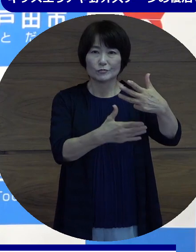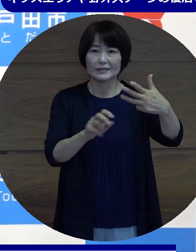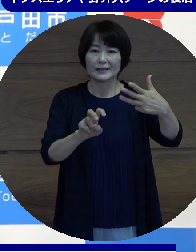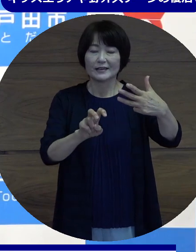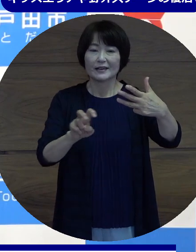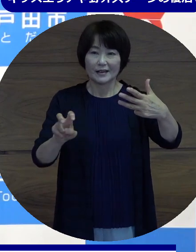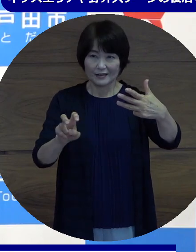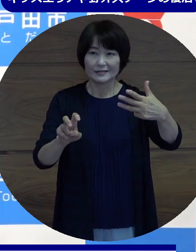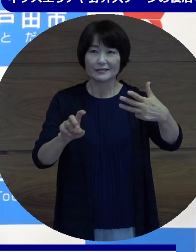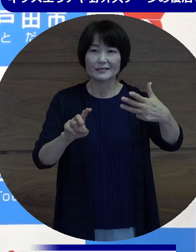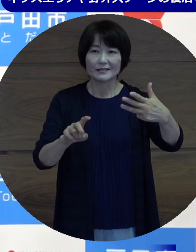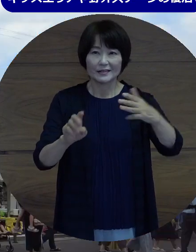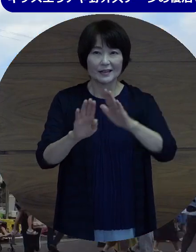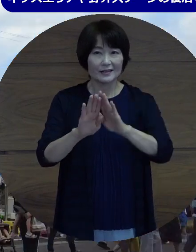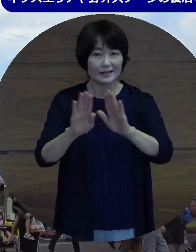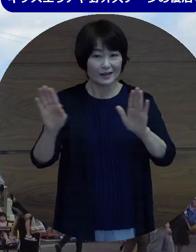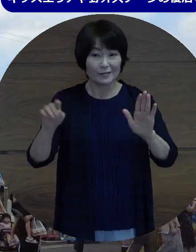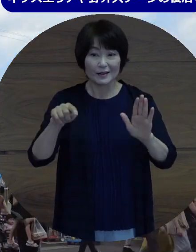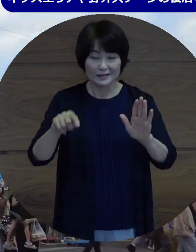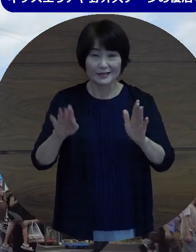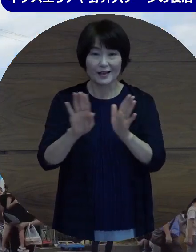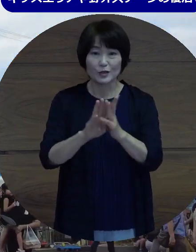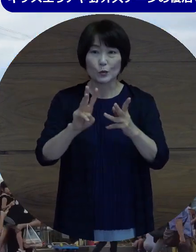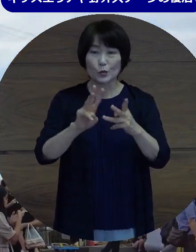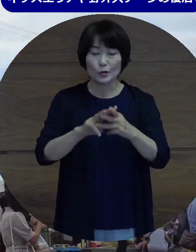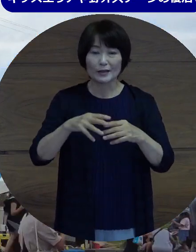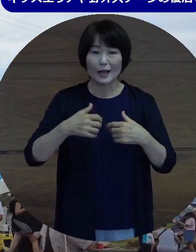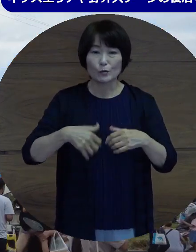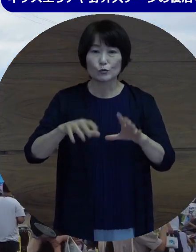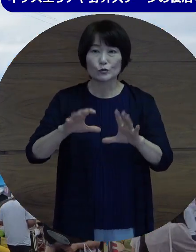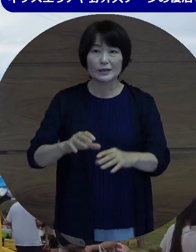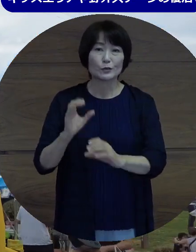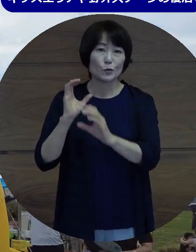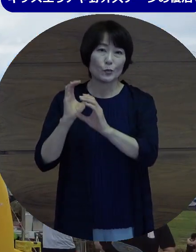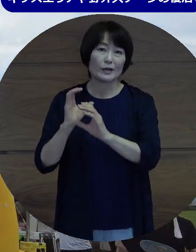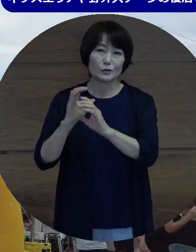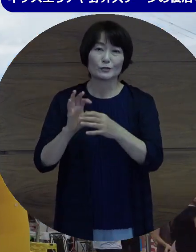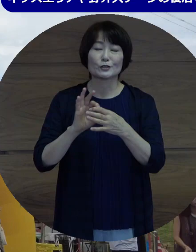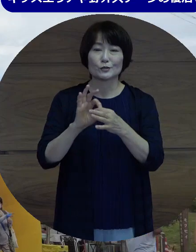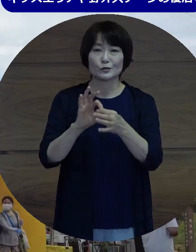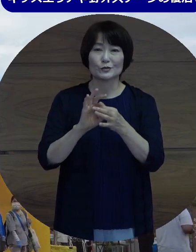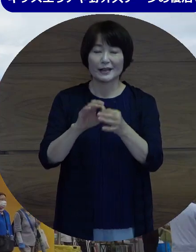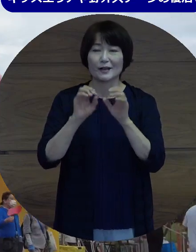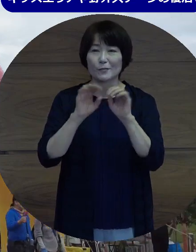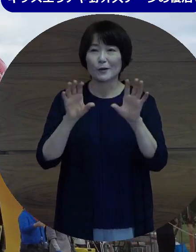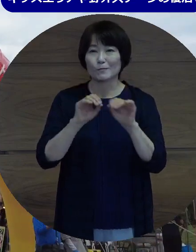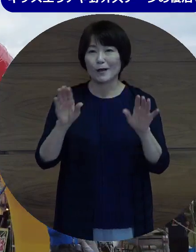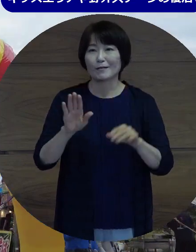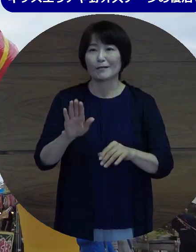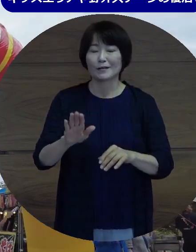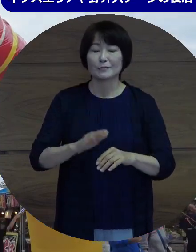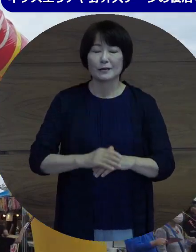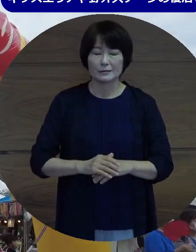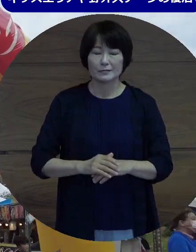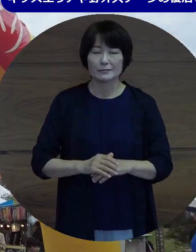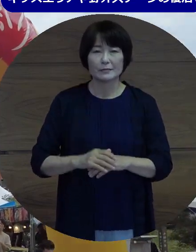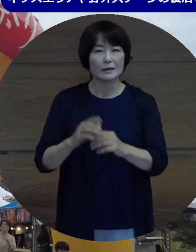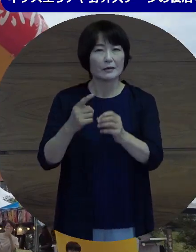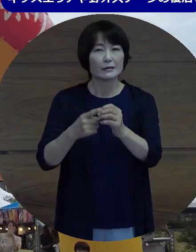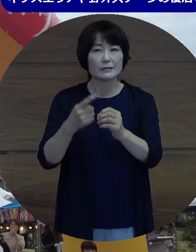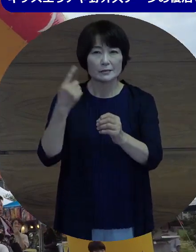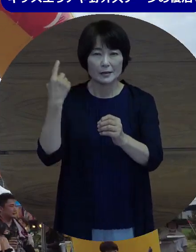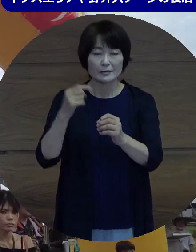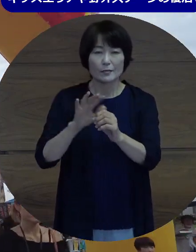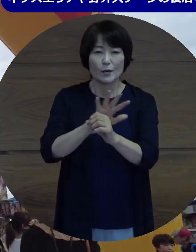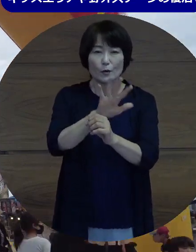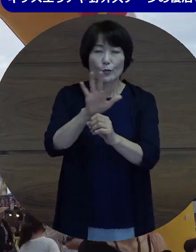りについてです。今回のふるさと祭り、昨年はコロナ禍ということもありまして、さまざ